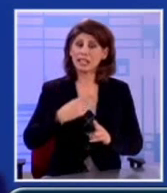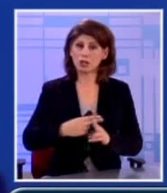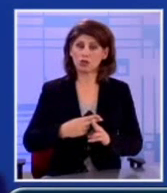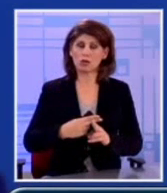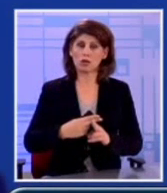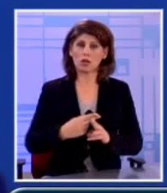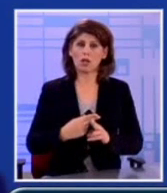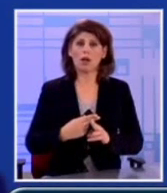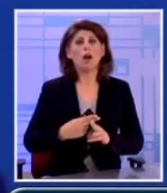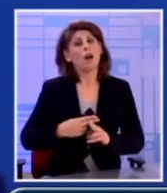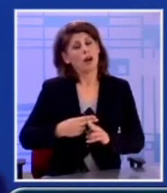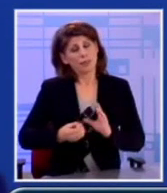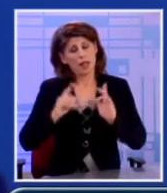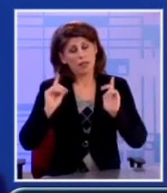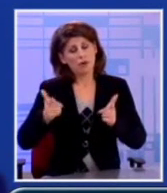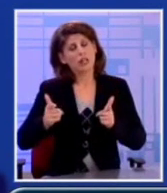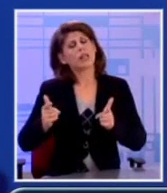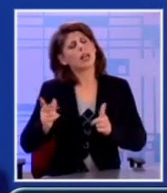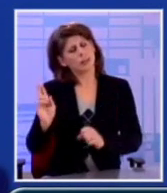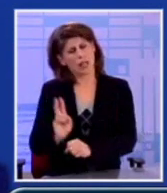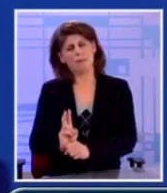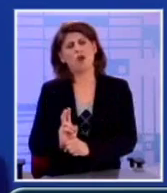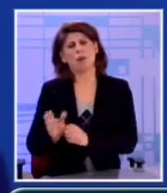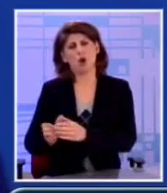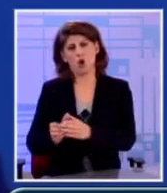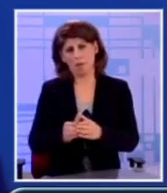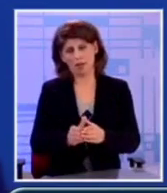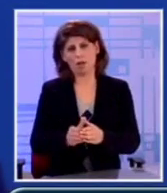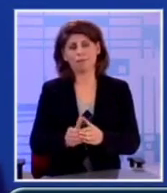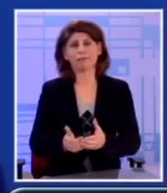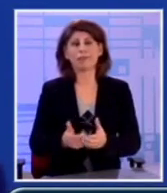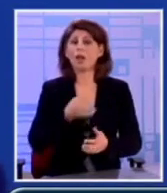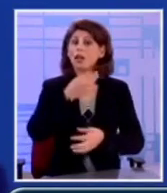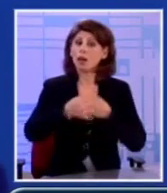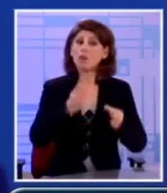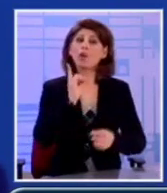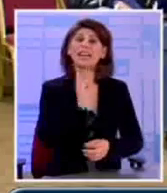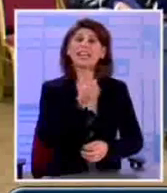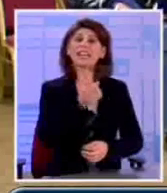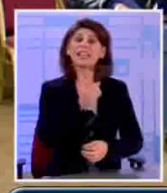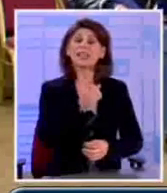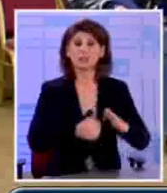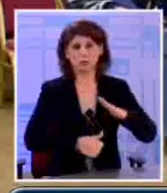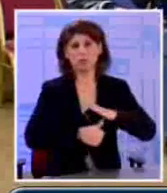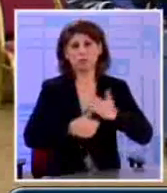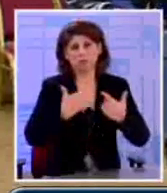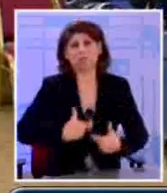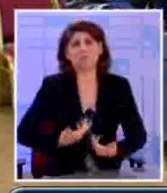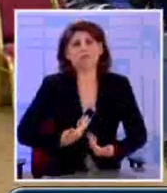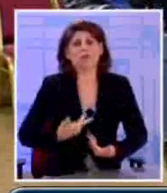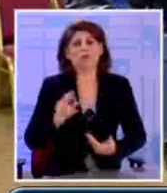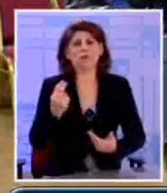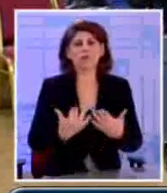την αντιπολίτευση και την αξιωματική αντιπολίτευση και κυρίως για να διατυπώσουν κριτική στην Πρόεδρο της Βουλής.